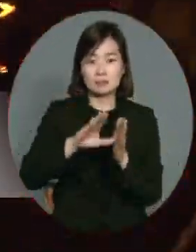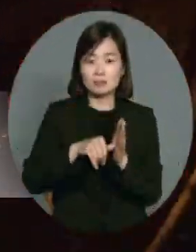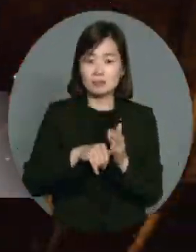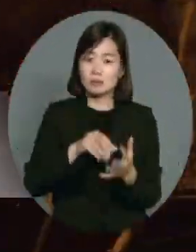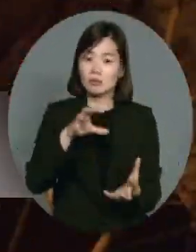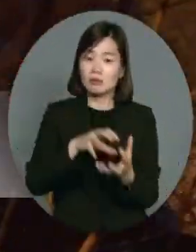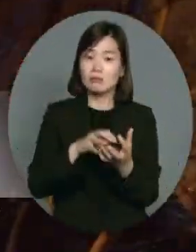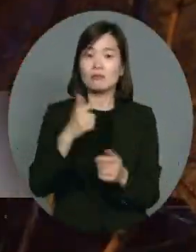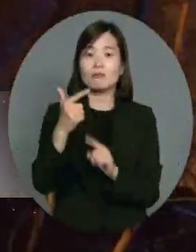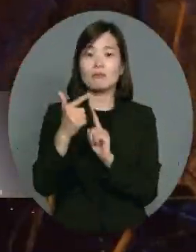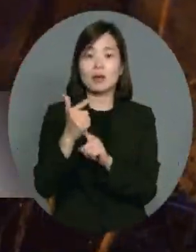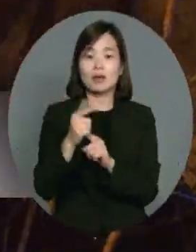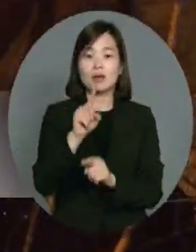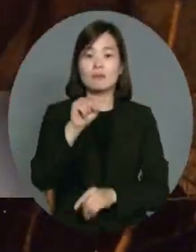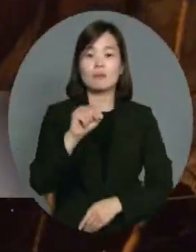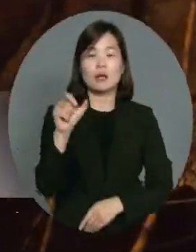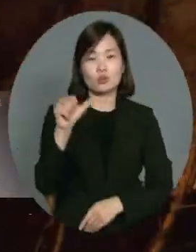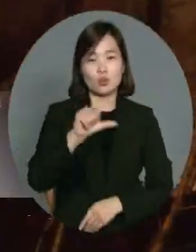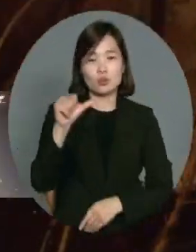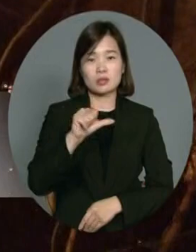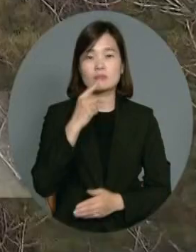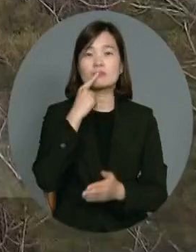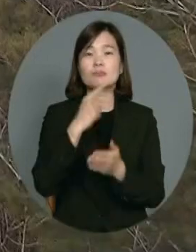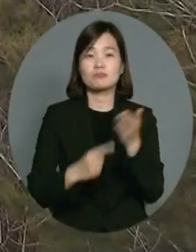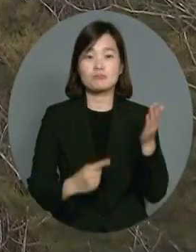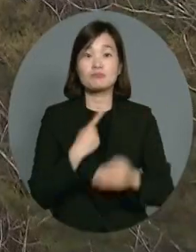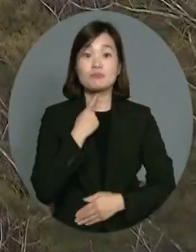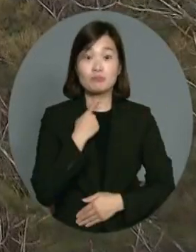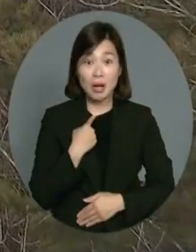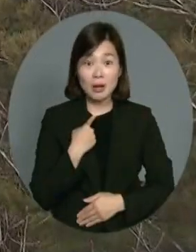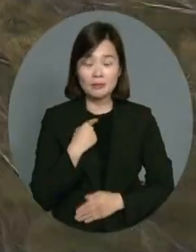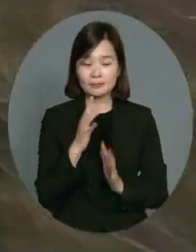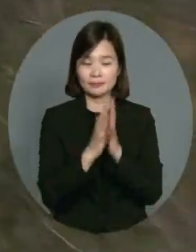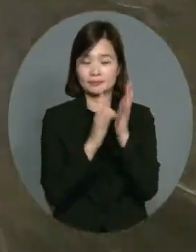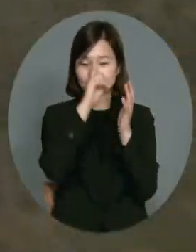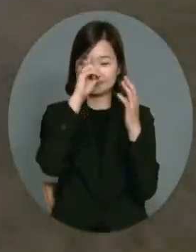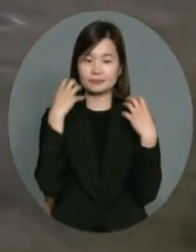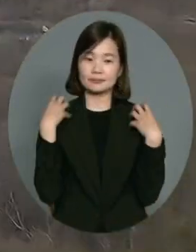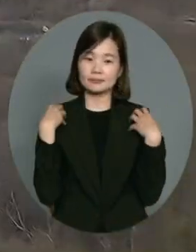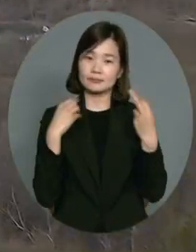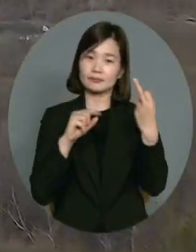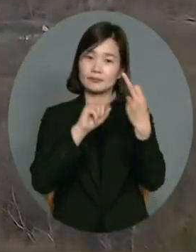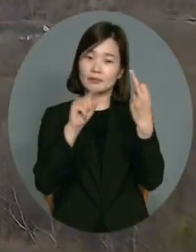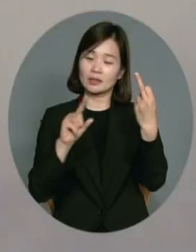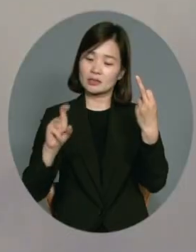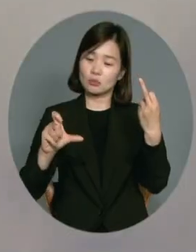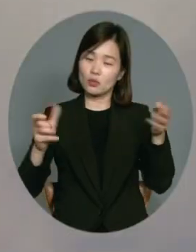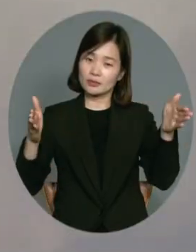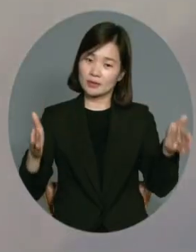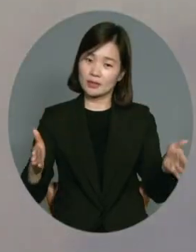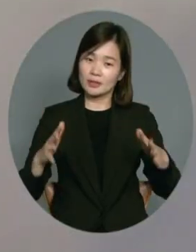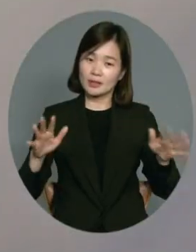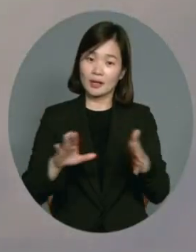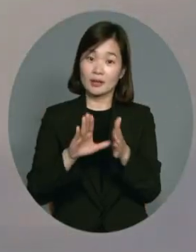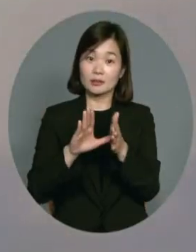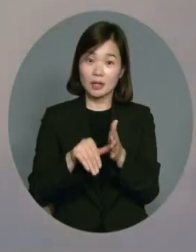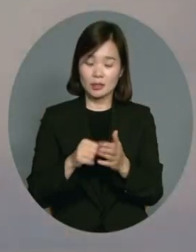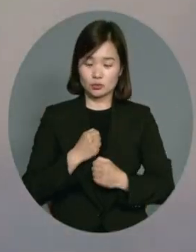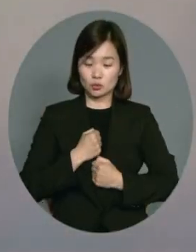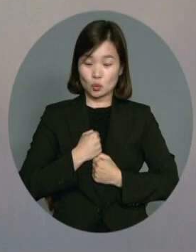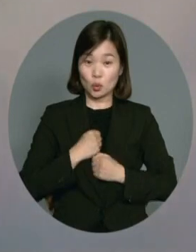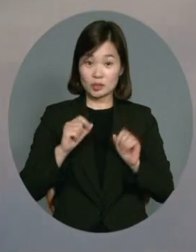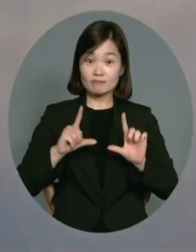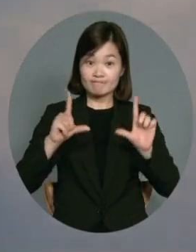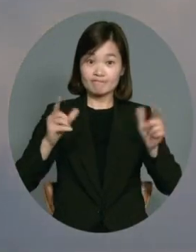15,000여 헥타르의 산림 면적이 잿더미가 됐습니다. 산림청이 다음 달 15일까지 이어지는 가을철 산불 조심